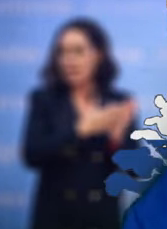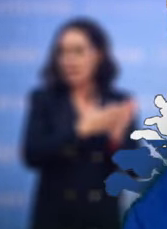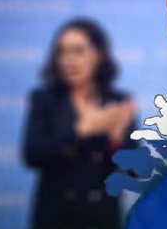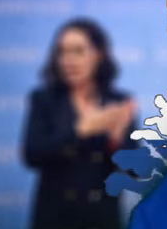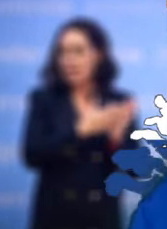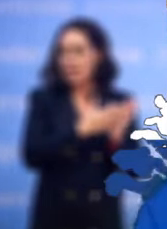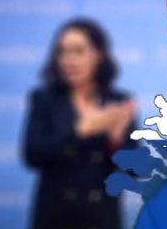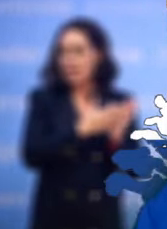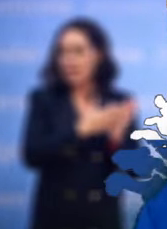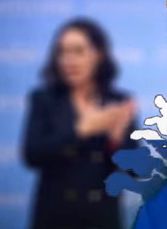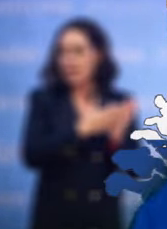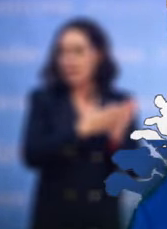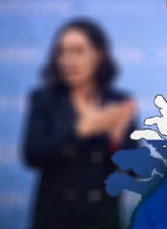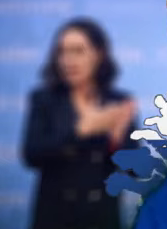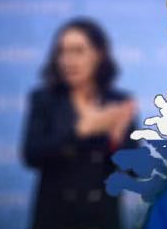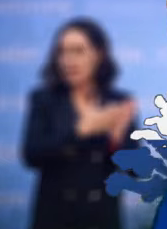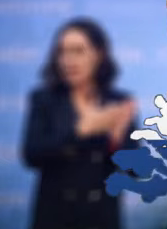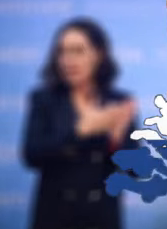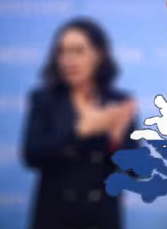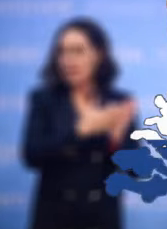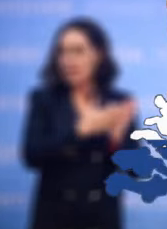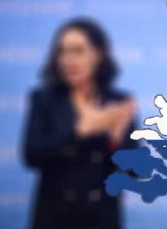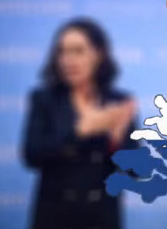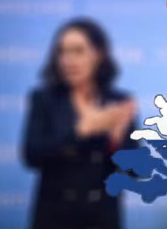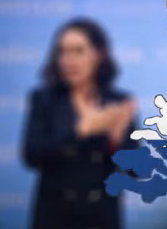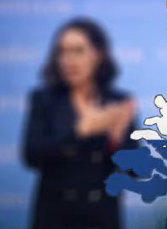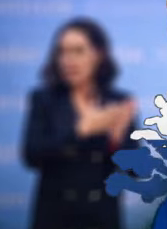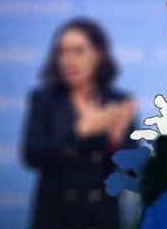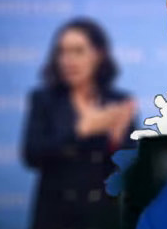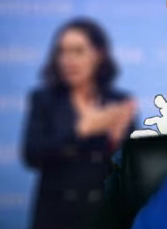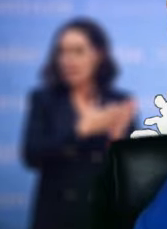is, die is behoorlijk,